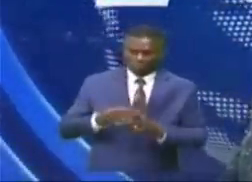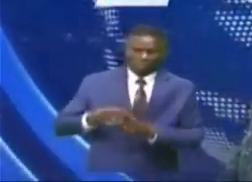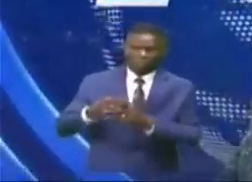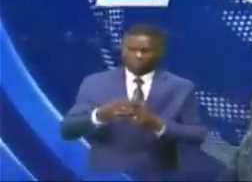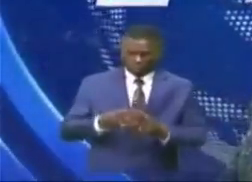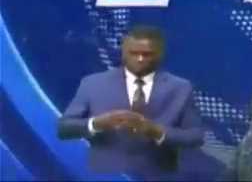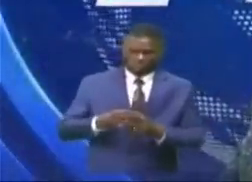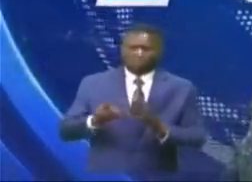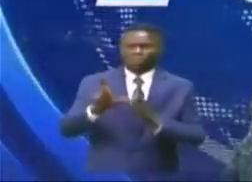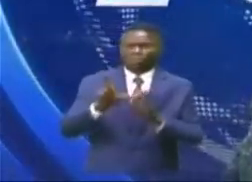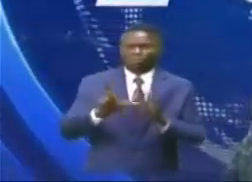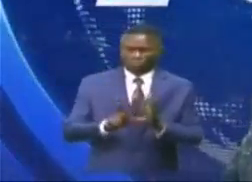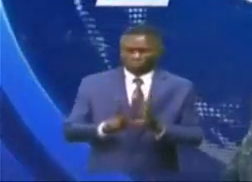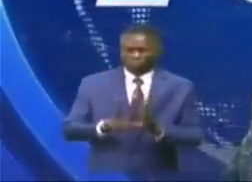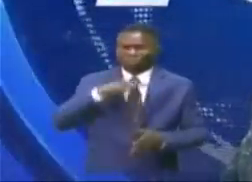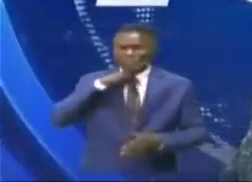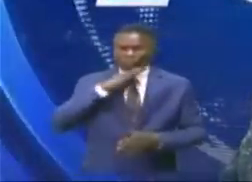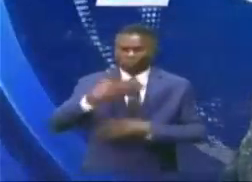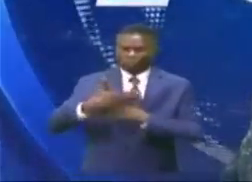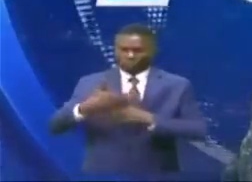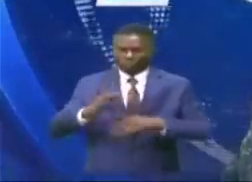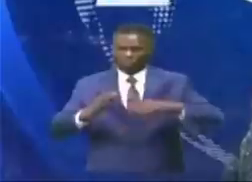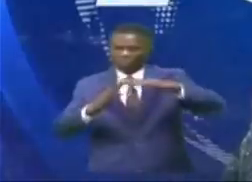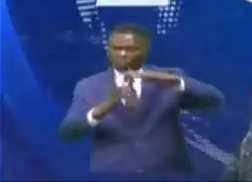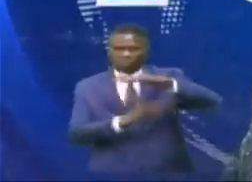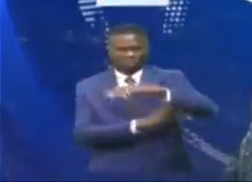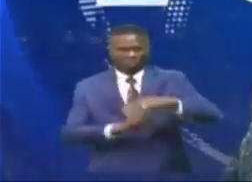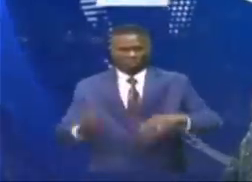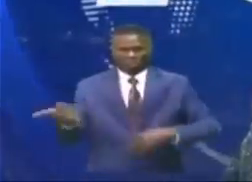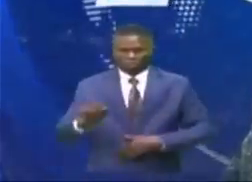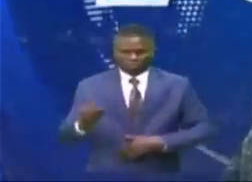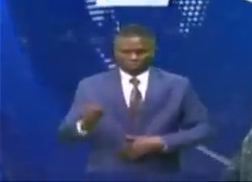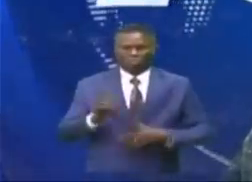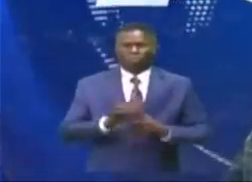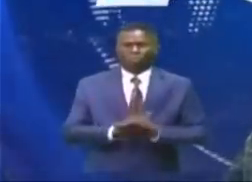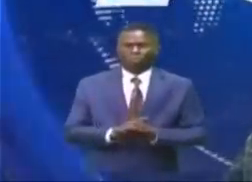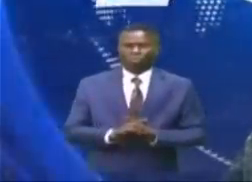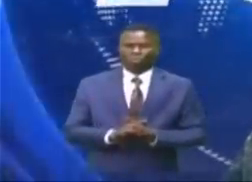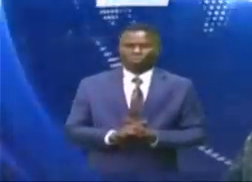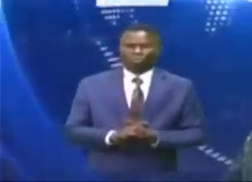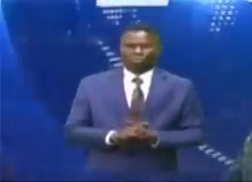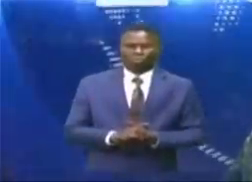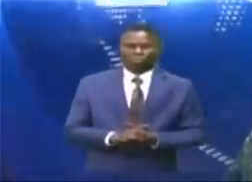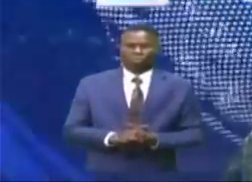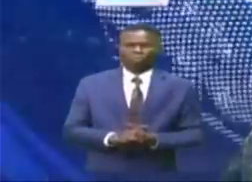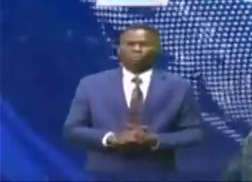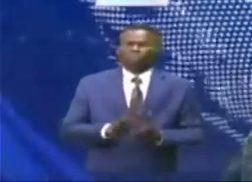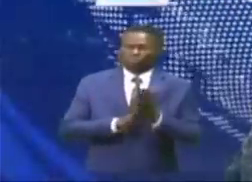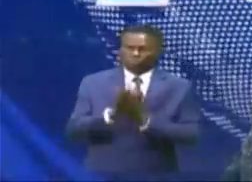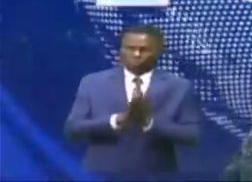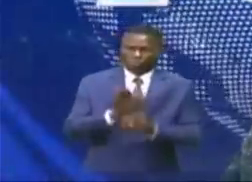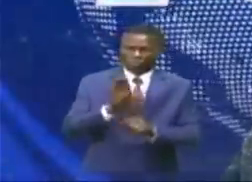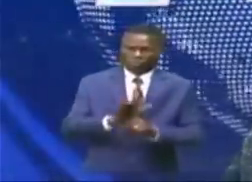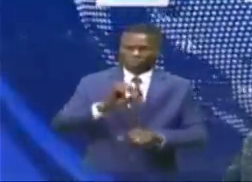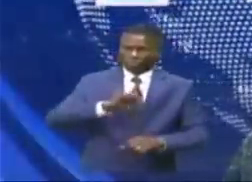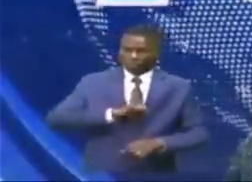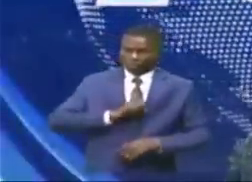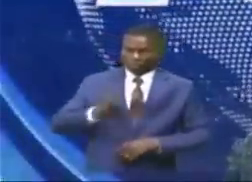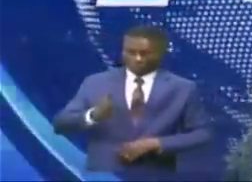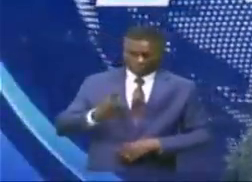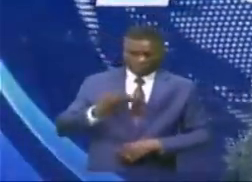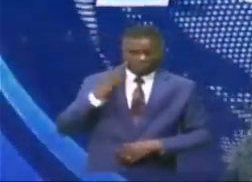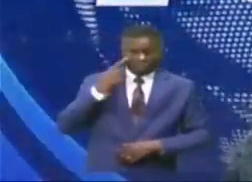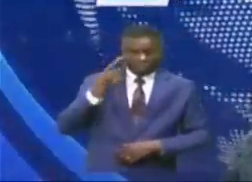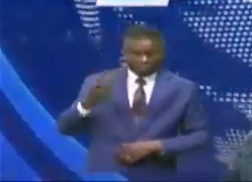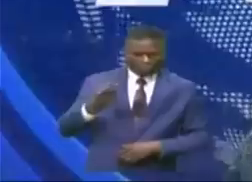veiller à la salubrité et à la sécurité de ces édifices. Ils peuvent s'appuyer sur les services de sécurité